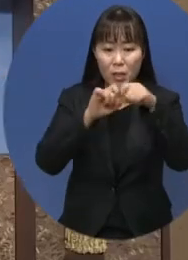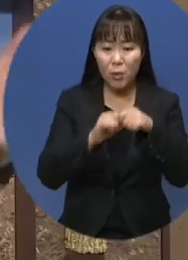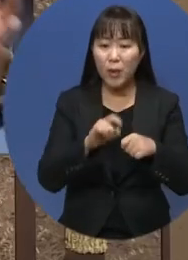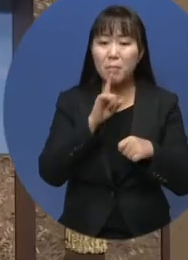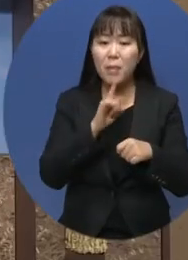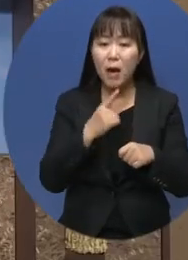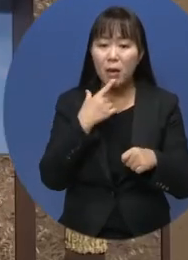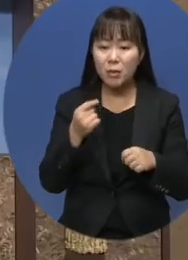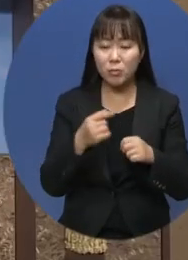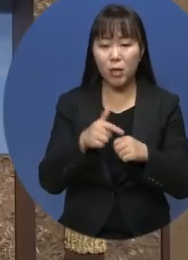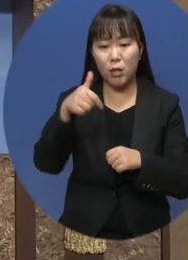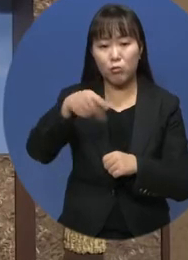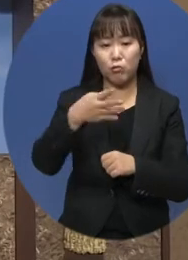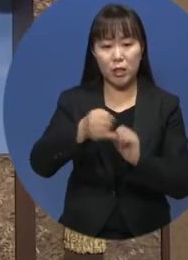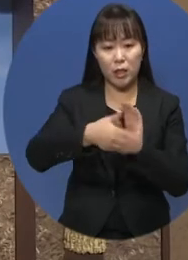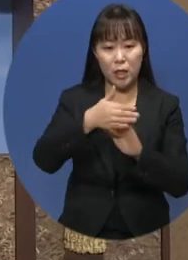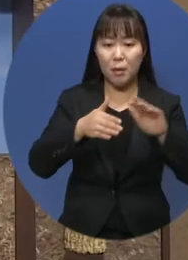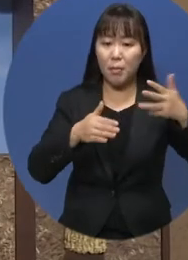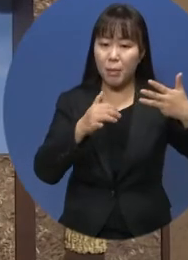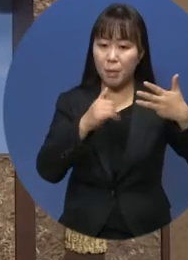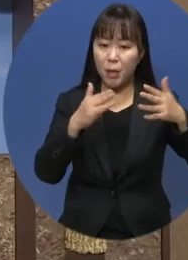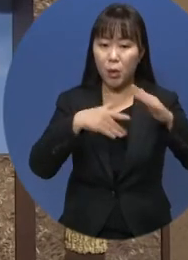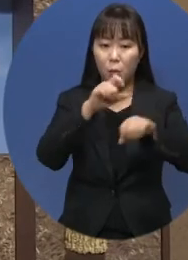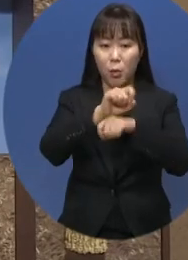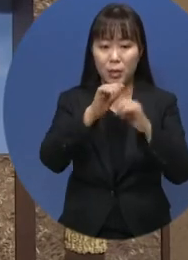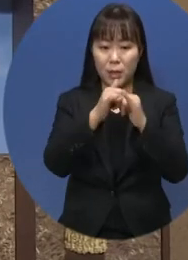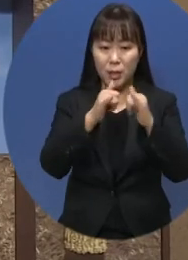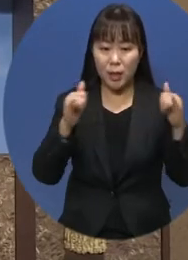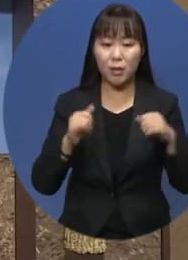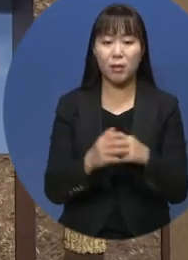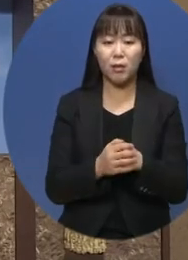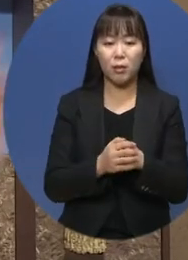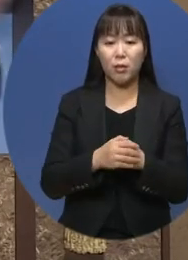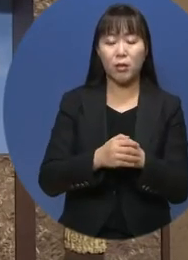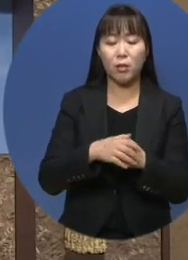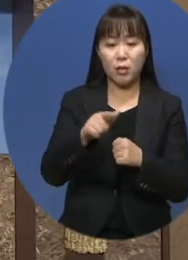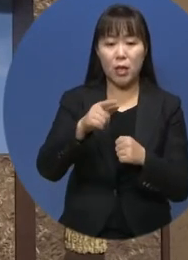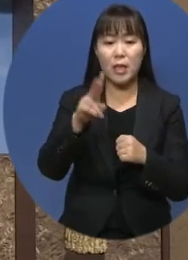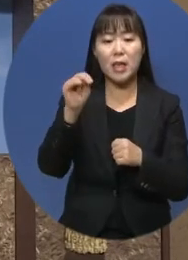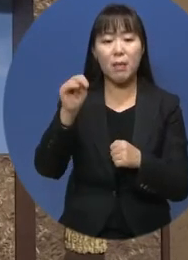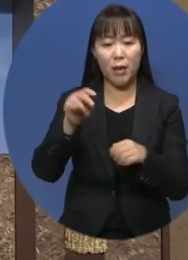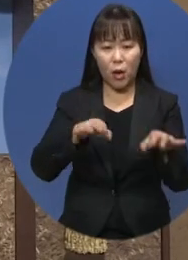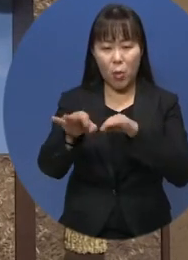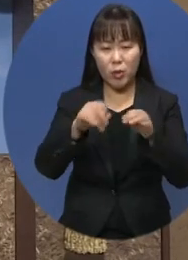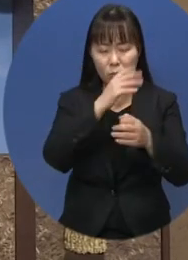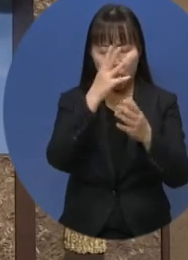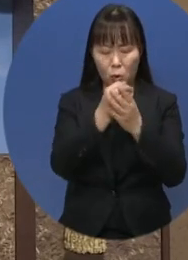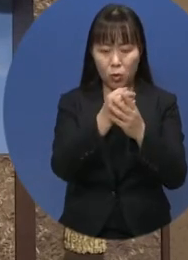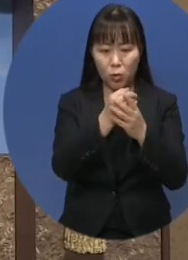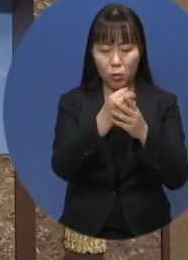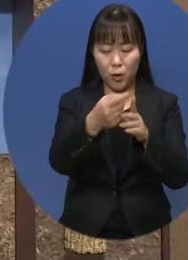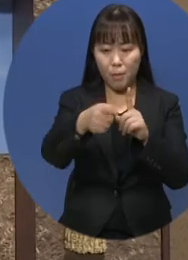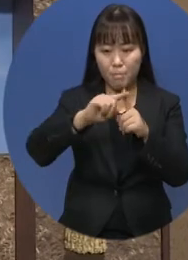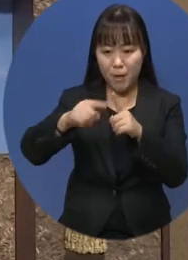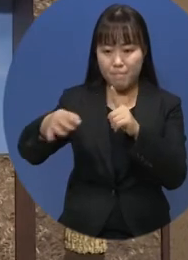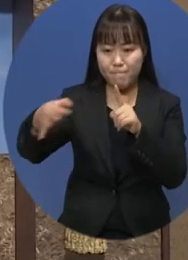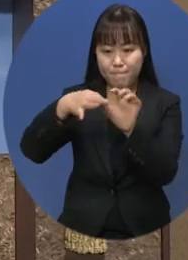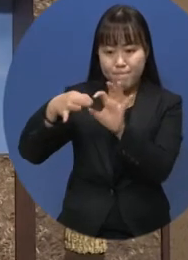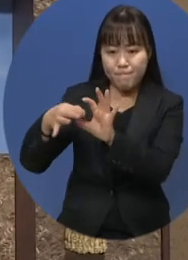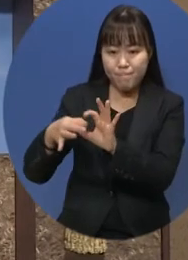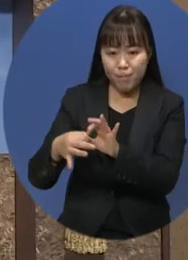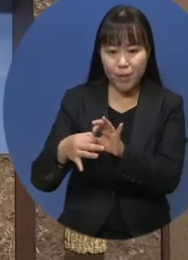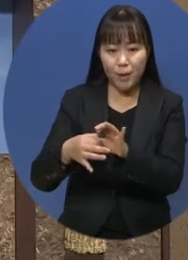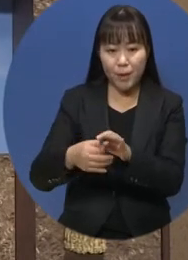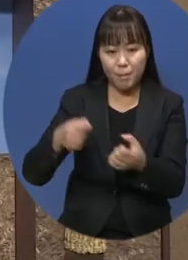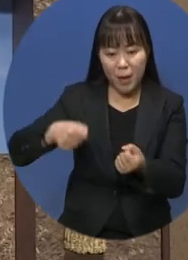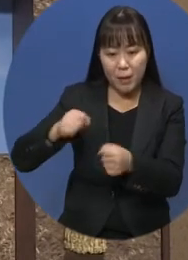하셨는데 구리시 의한 800여명의 공직자들이 구리시의 이만기 업소를 다 매칭이 되가지고 방역